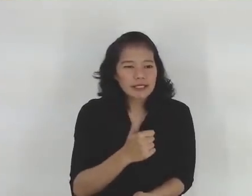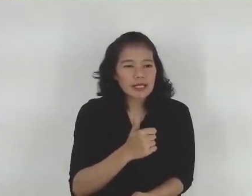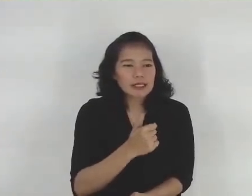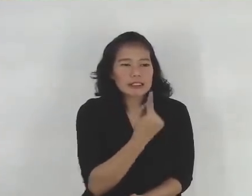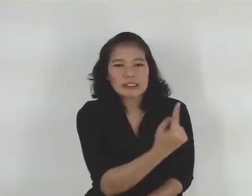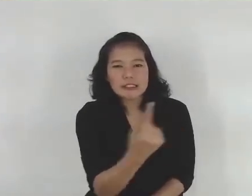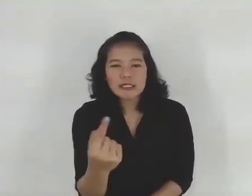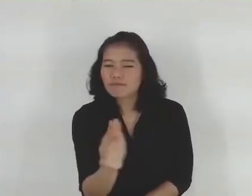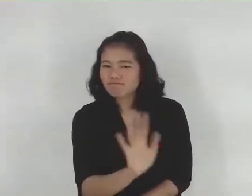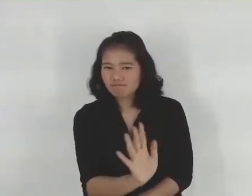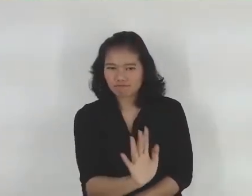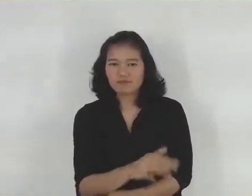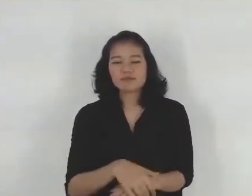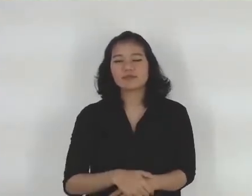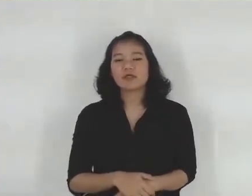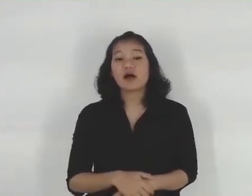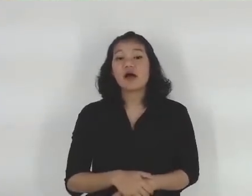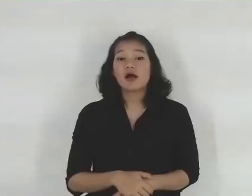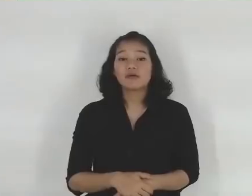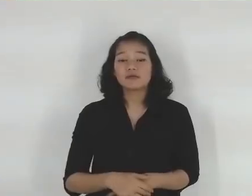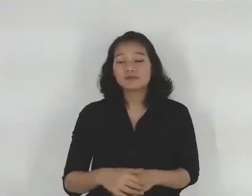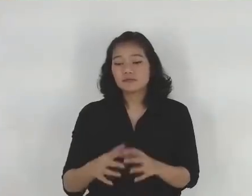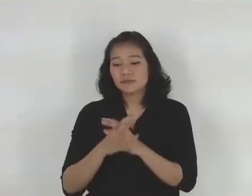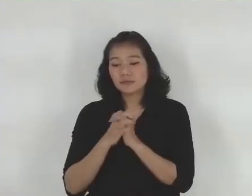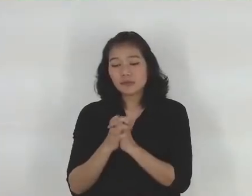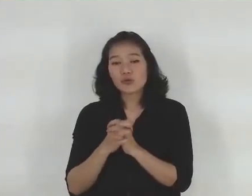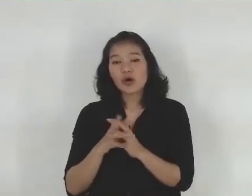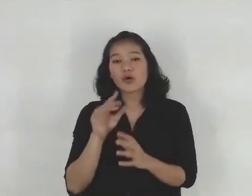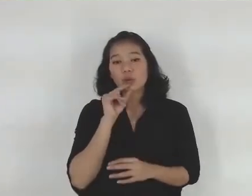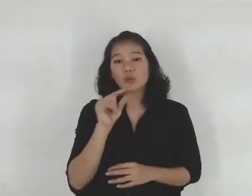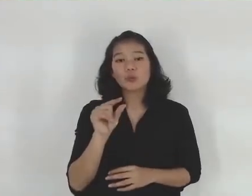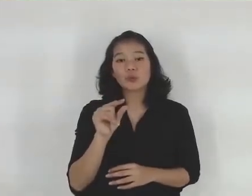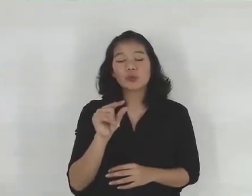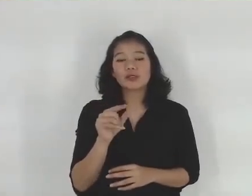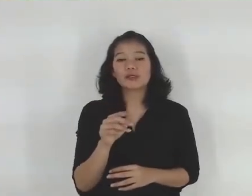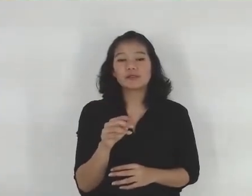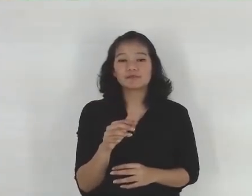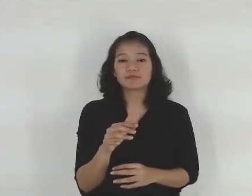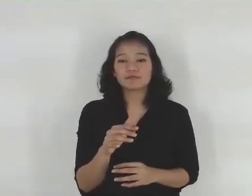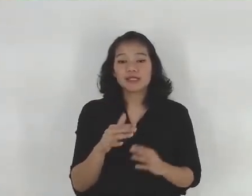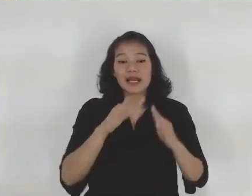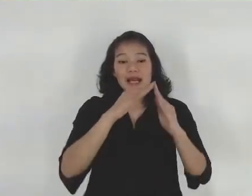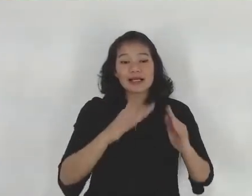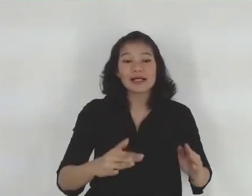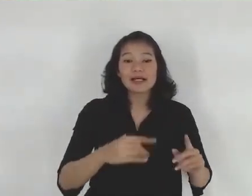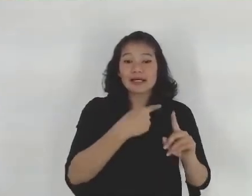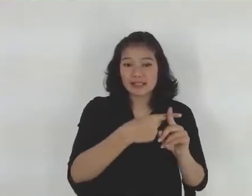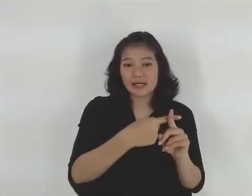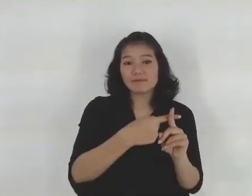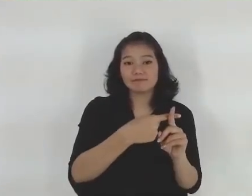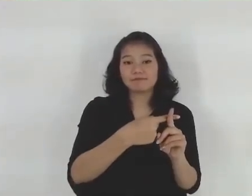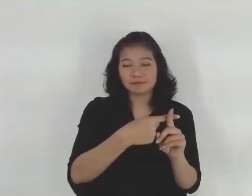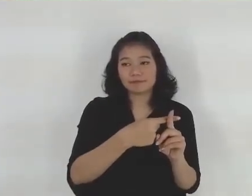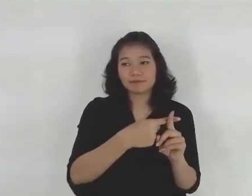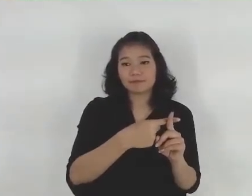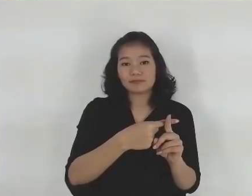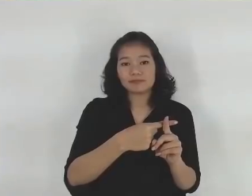masing-masing ia bapak kami juga berdoa bagi gereja kami